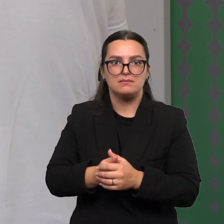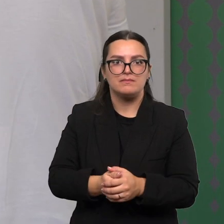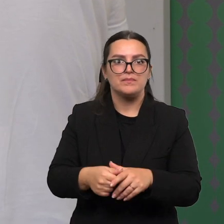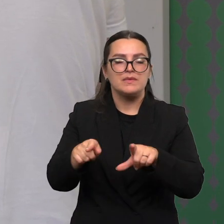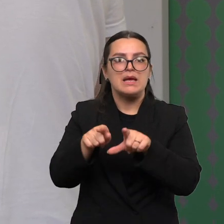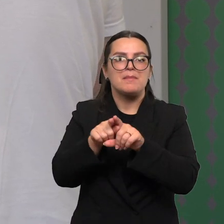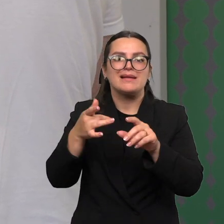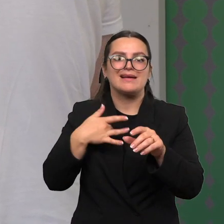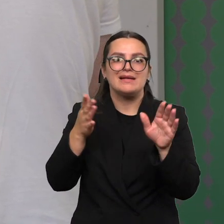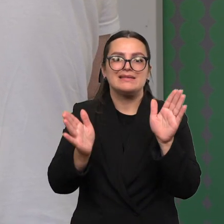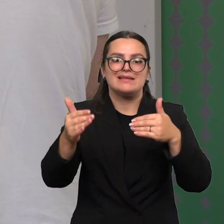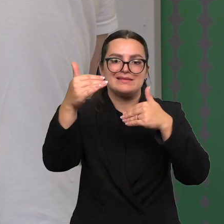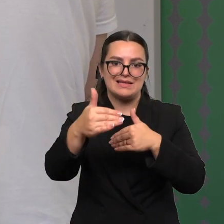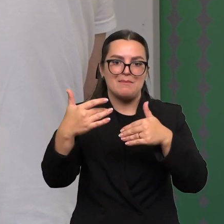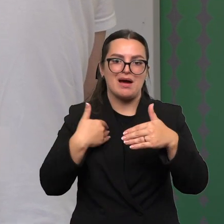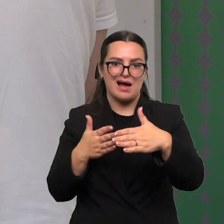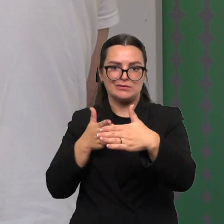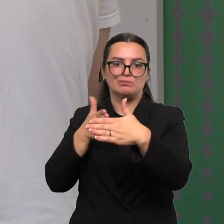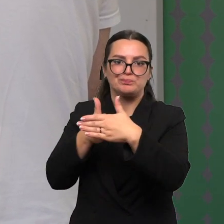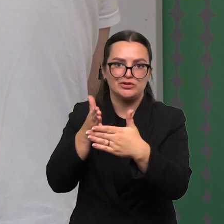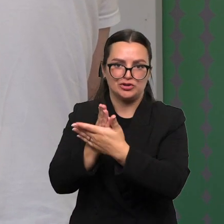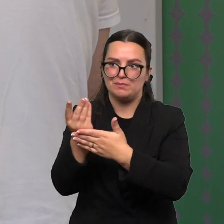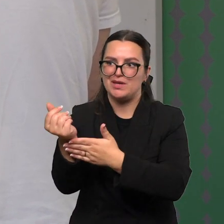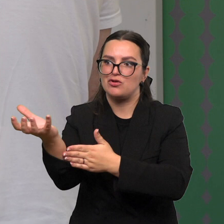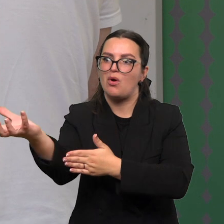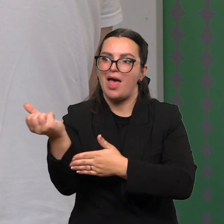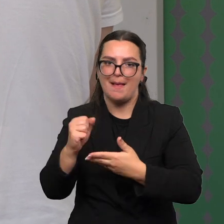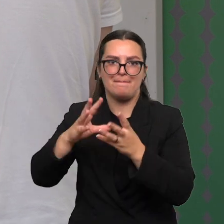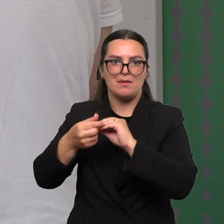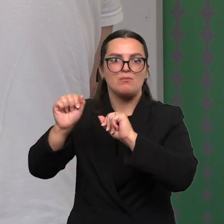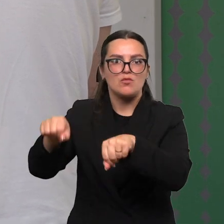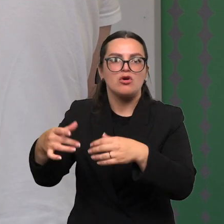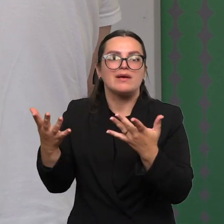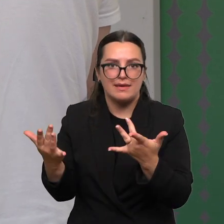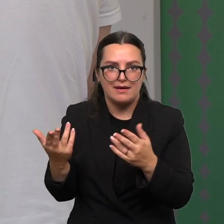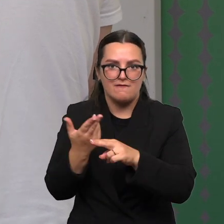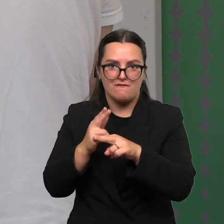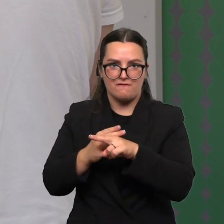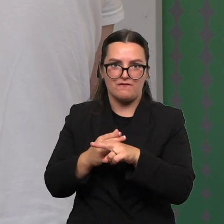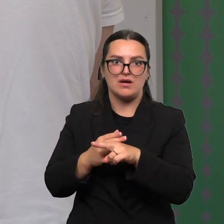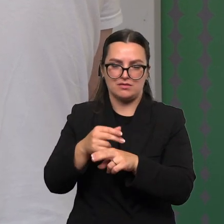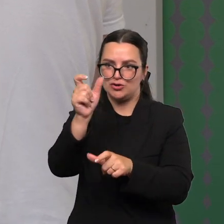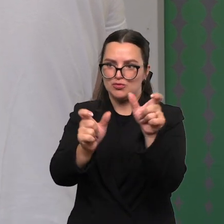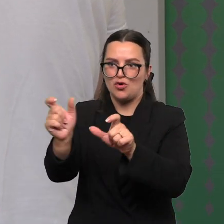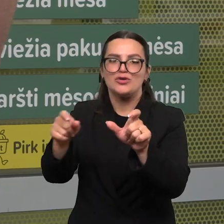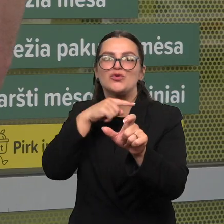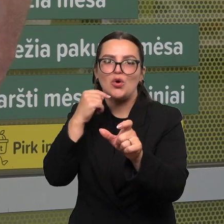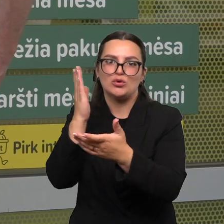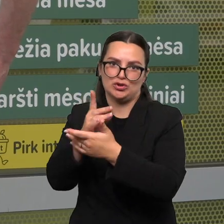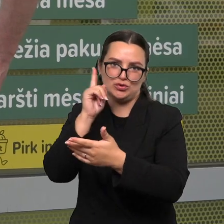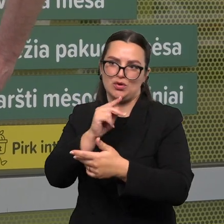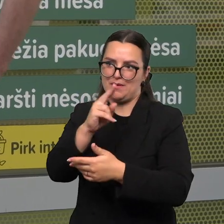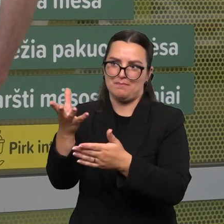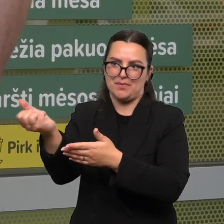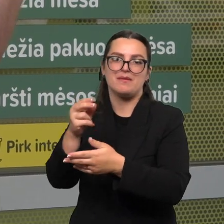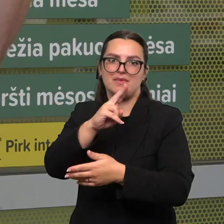sistema, apribojimas pinigų, kiek gali pasiimti. Tai gali būti dėl to, kad užtektų daugiau gyventojams ilgesnį laiką. Aš girdėjau,